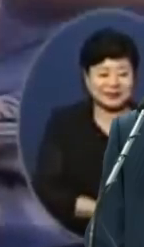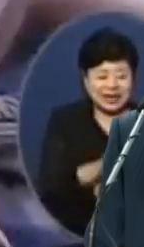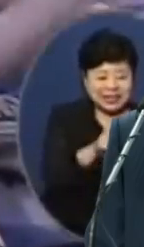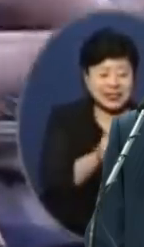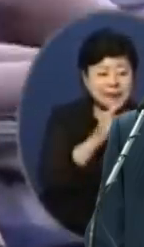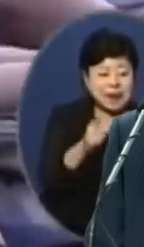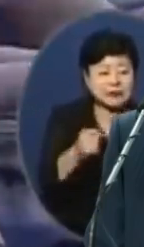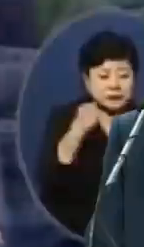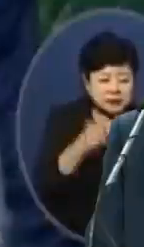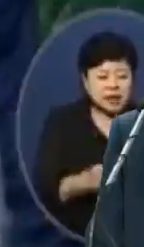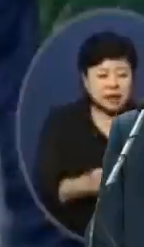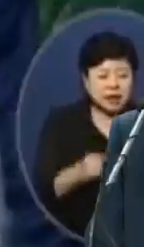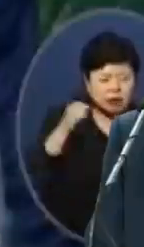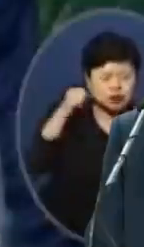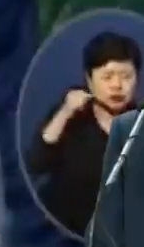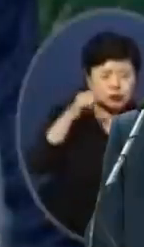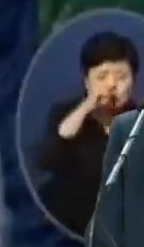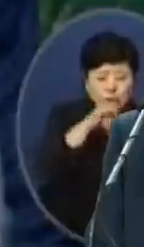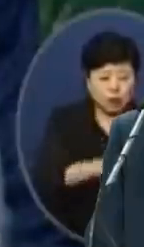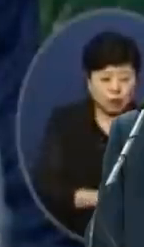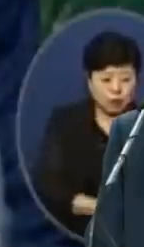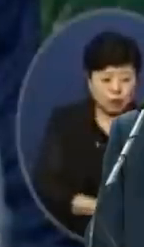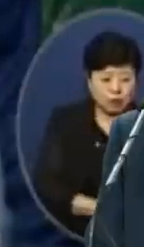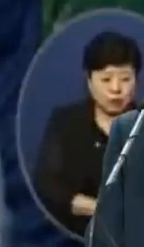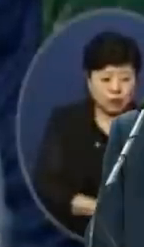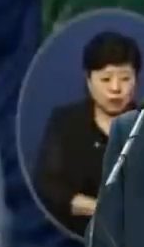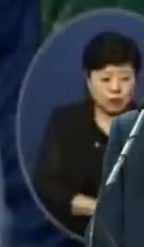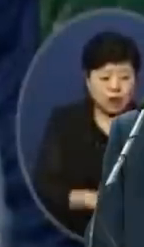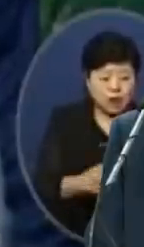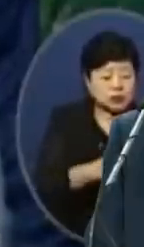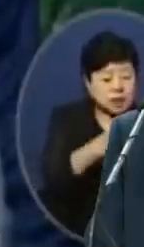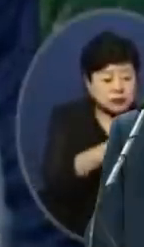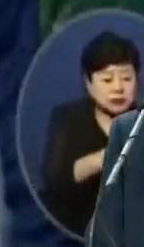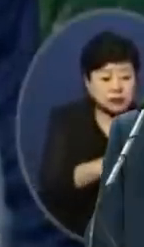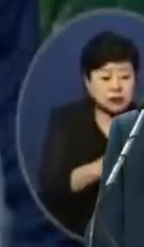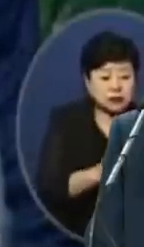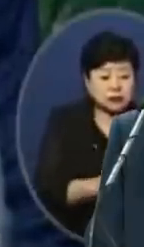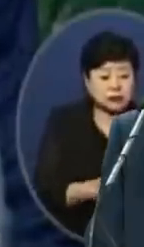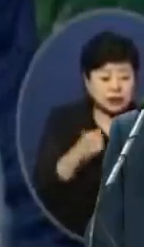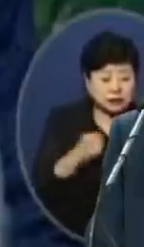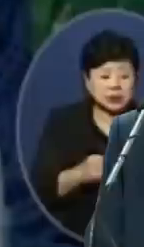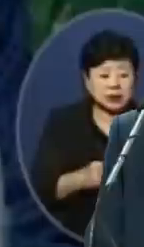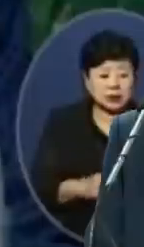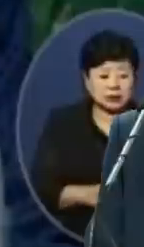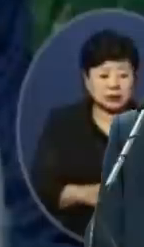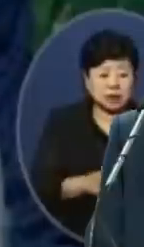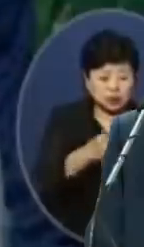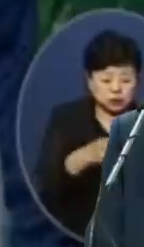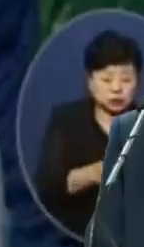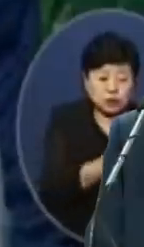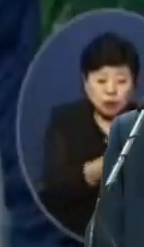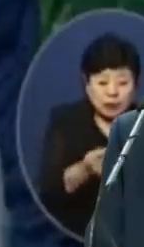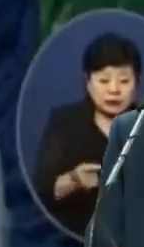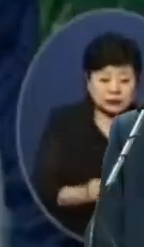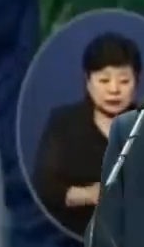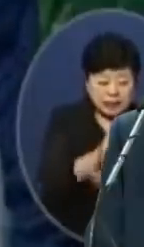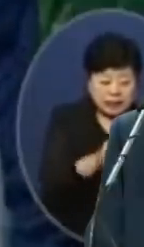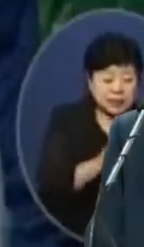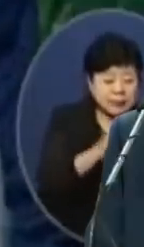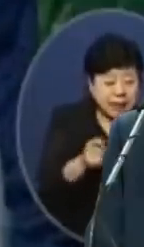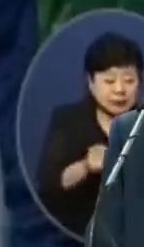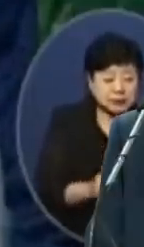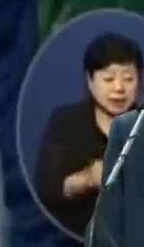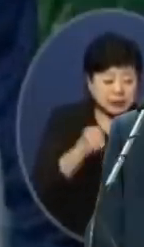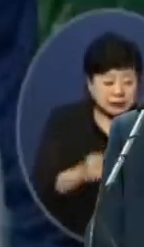하나님의 말씀은 살았고 운동력이 있던 의사 선생님이 살아서 운동력이 있어 수술하는 것처럼 하나님